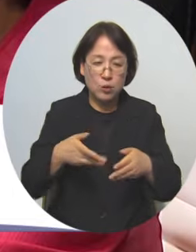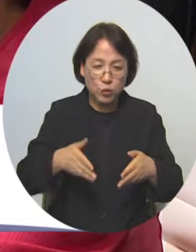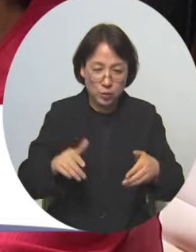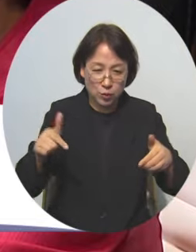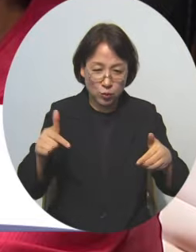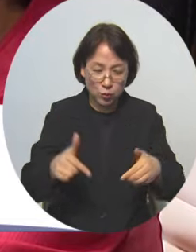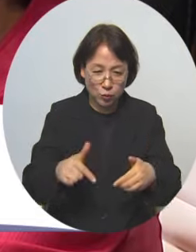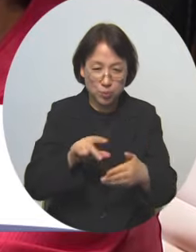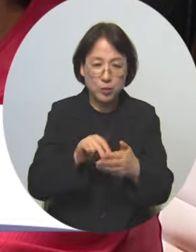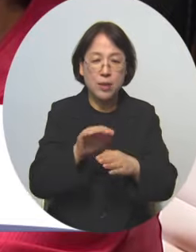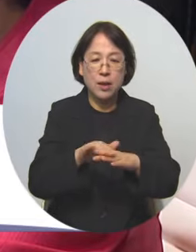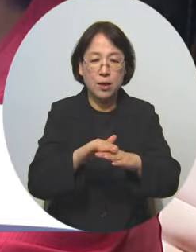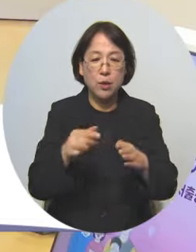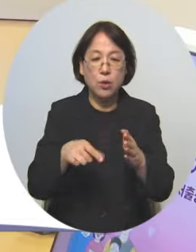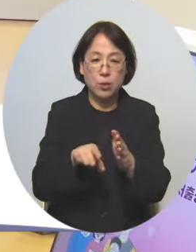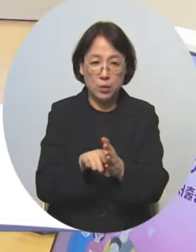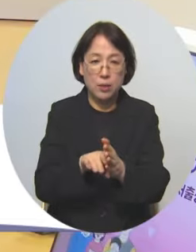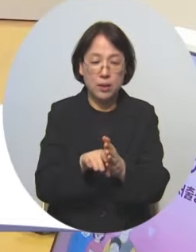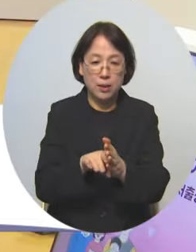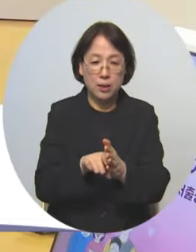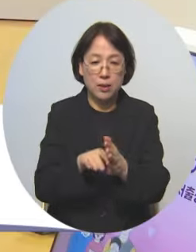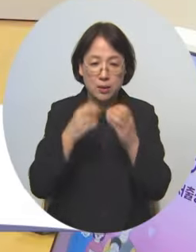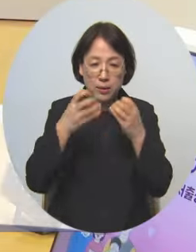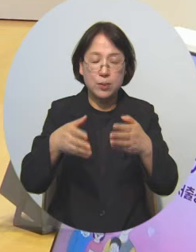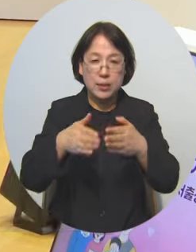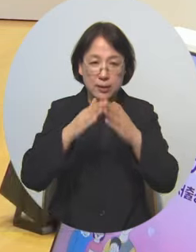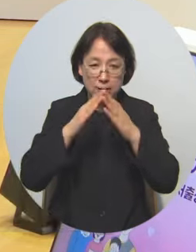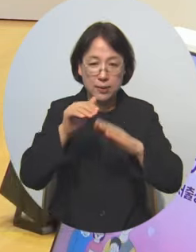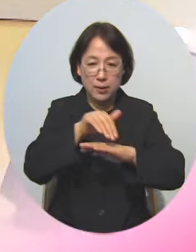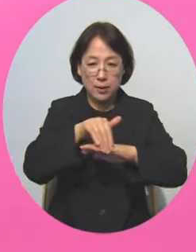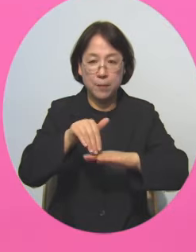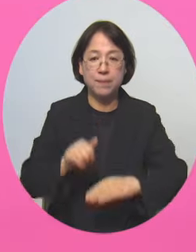대책을 추진할 인구전략기획부를 신설하겠다고 밝혔습니다.